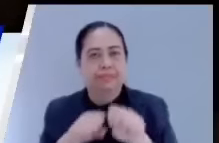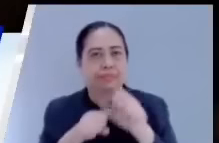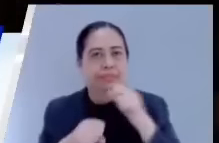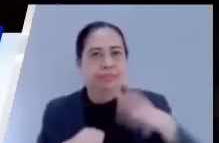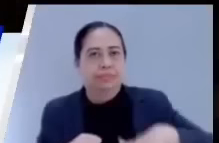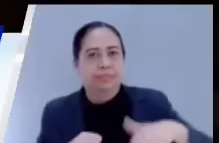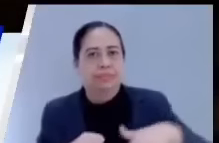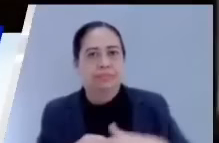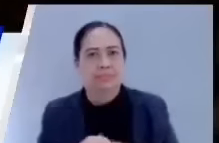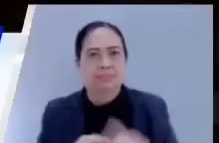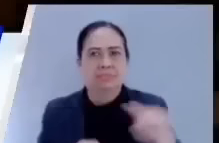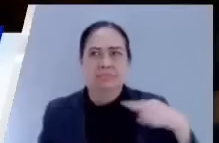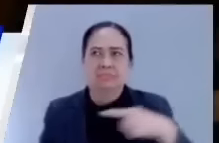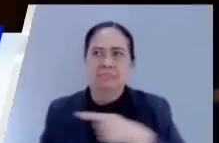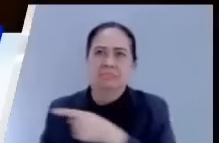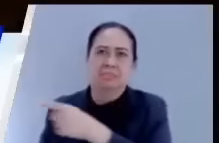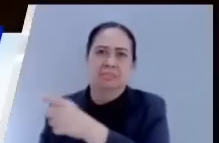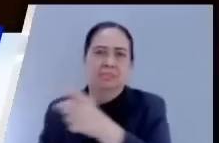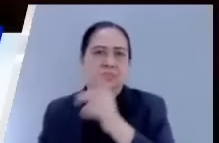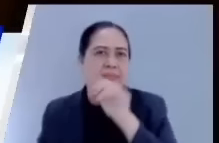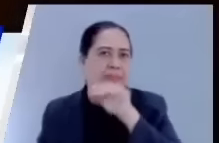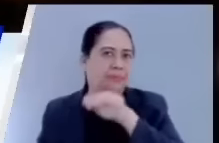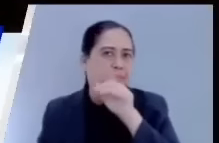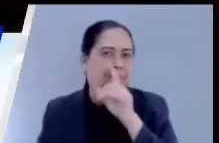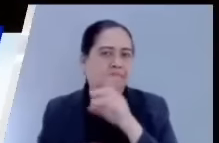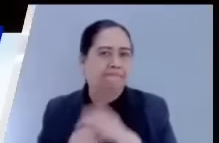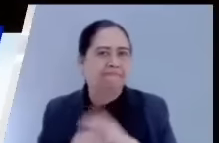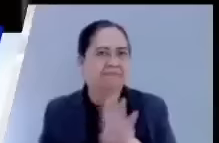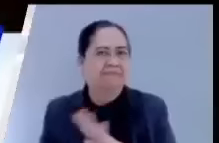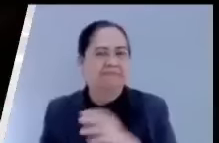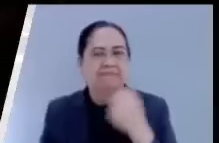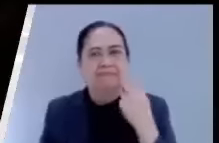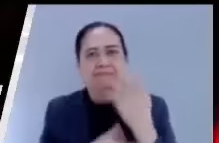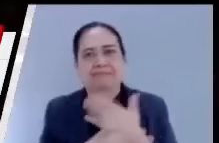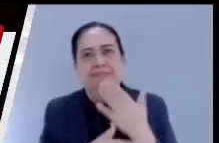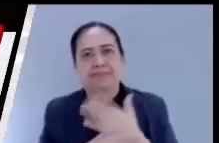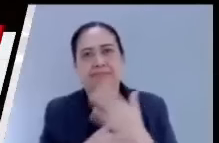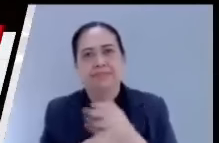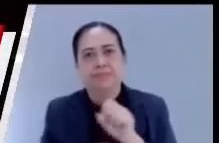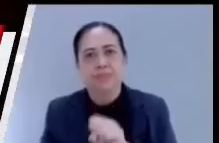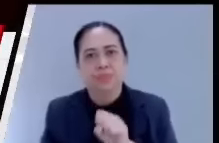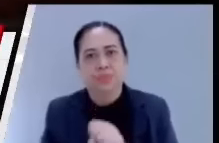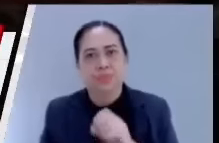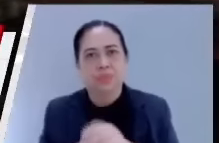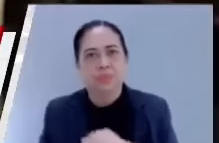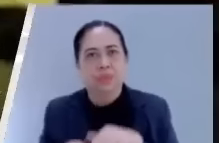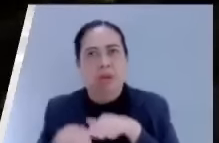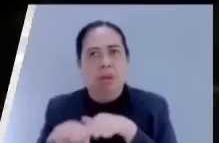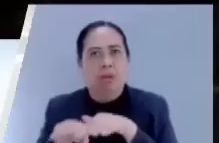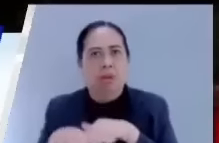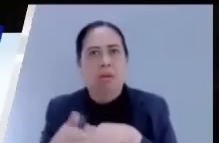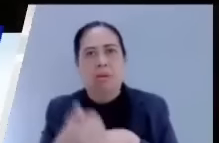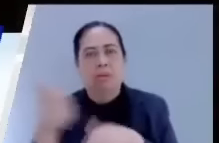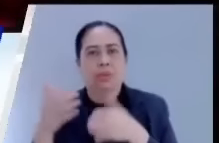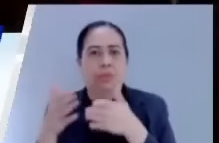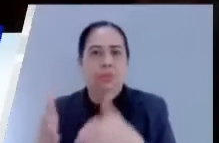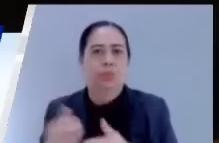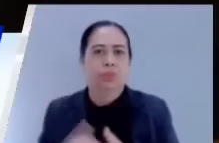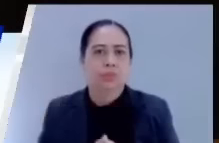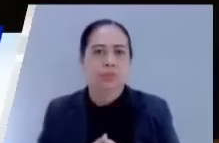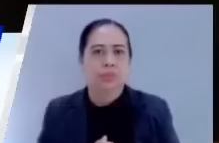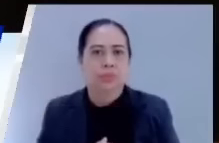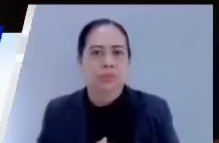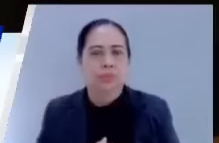namin. Kaya minsan abala sa trabaho. Minsan nililit kami kasi matraffic din doon sa